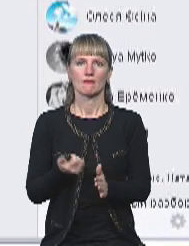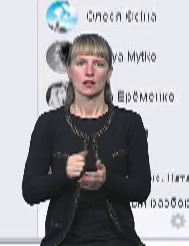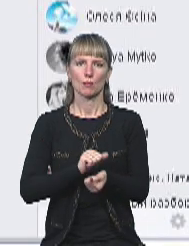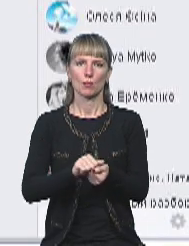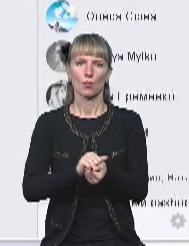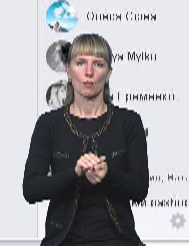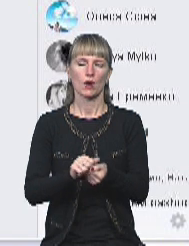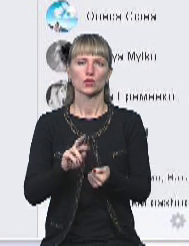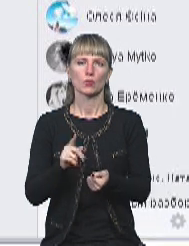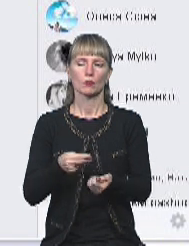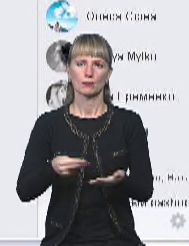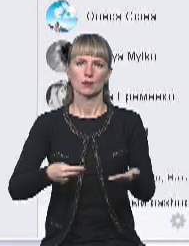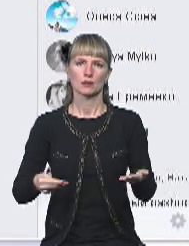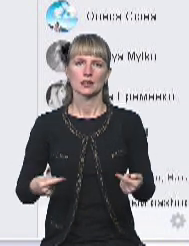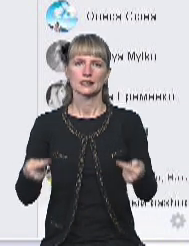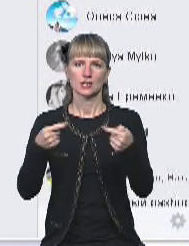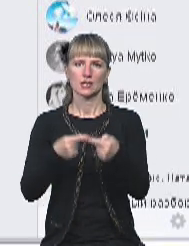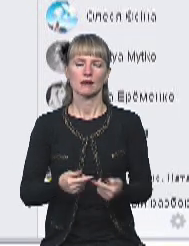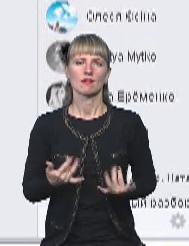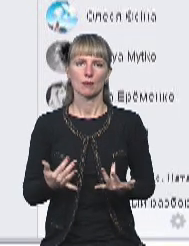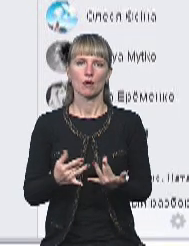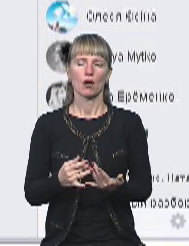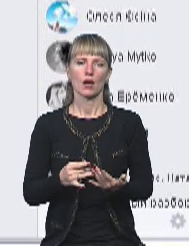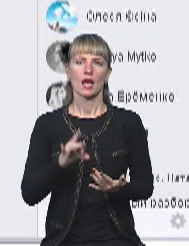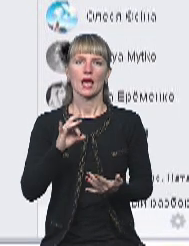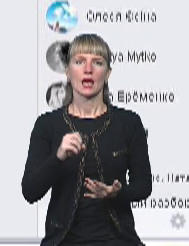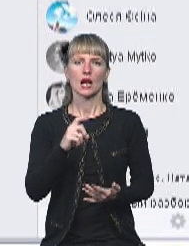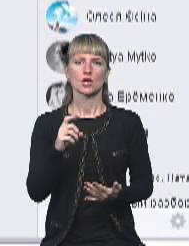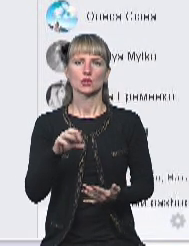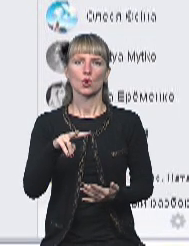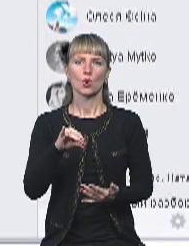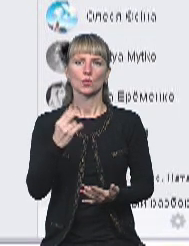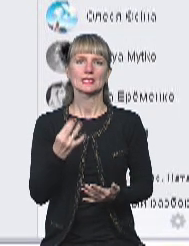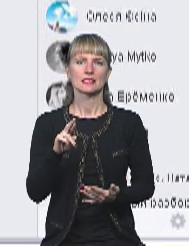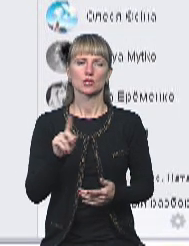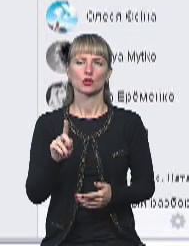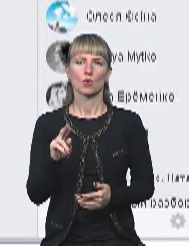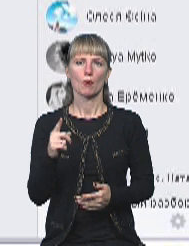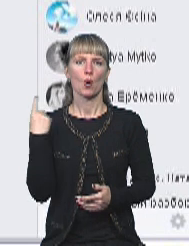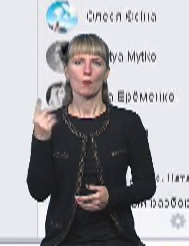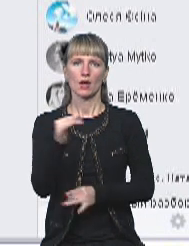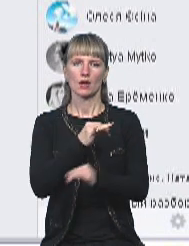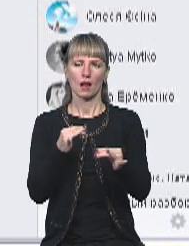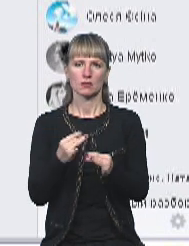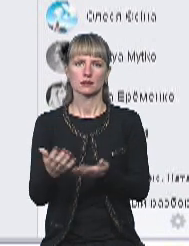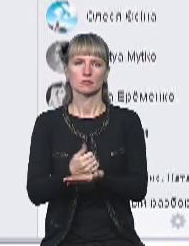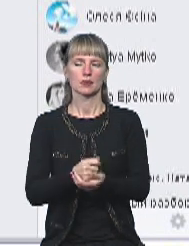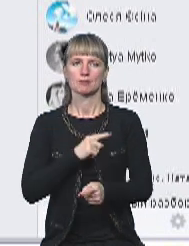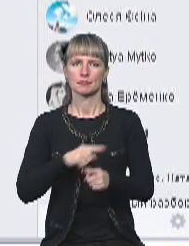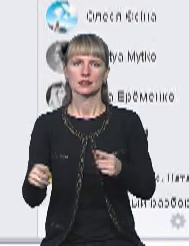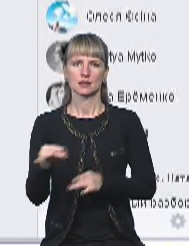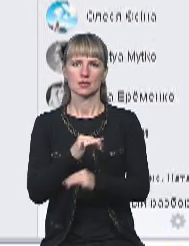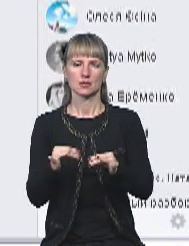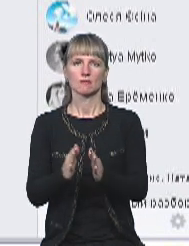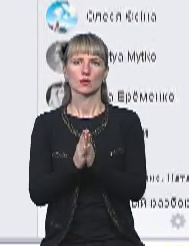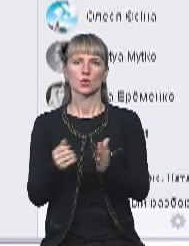для того, щоб підписати цю резолюцію. Тут чіткі вимоги. Резолюція для того, щоб облрада зібрала термінове засідання і теж